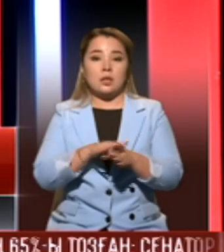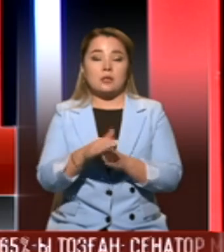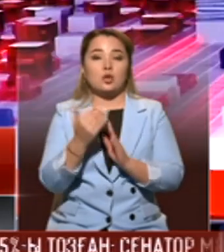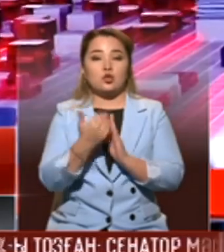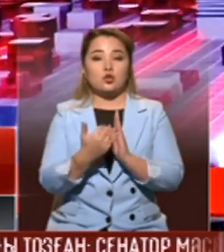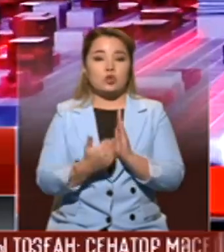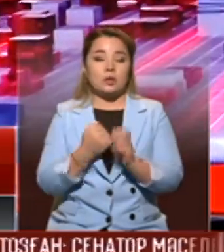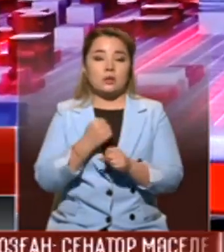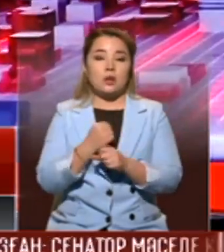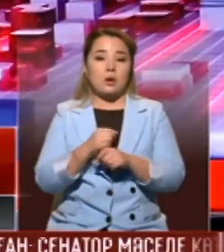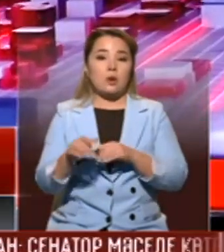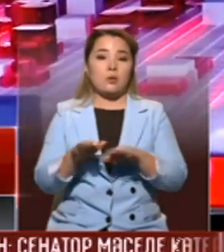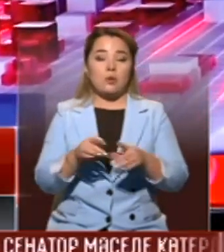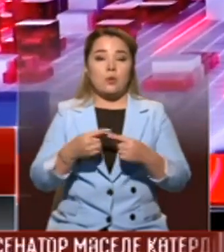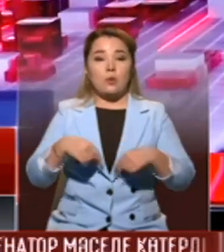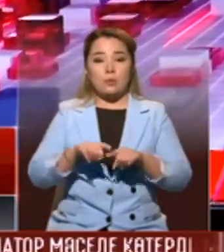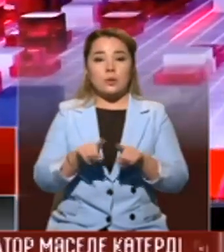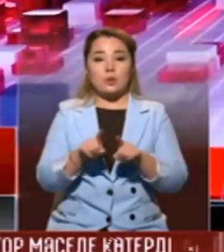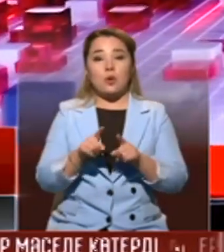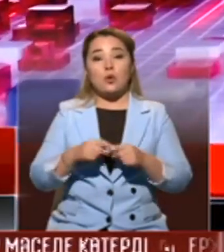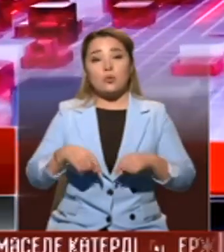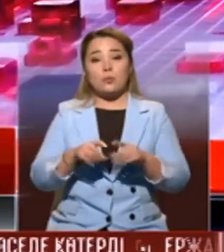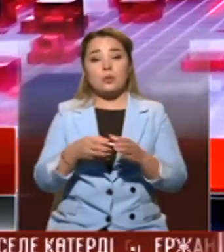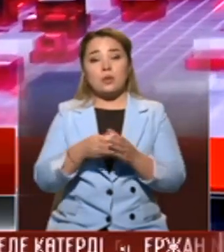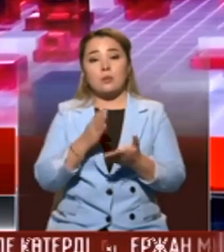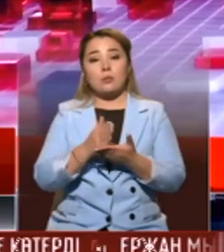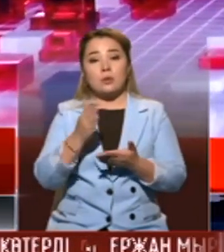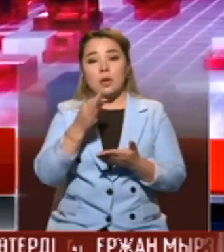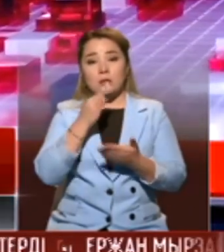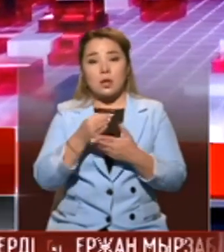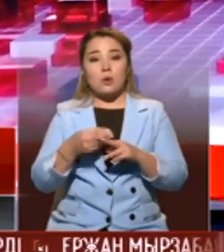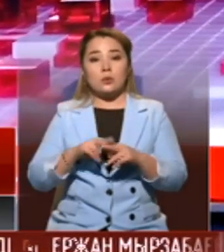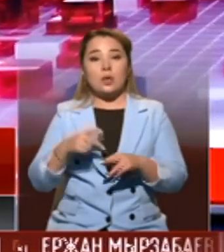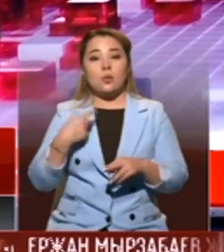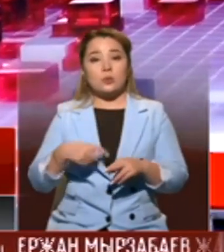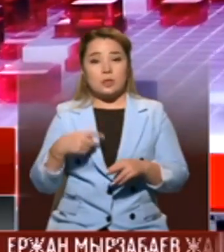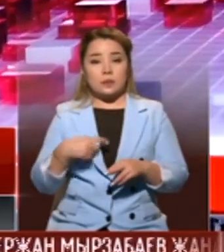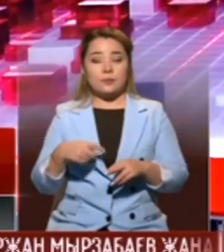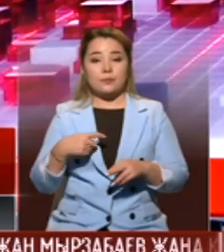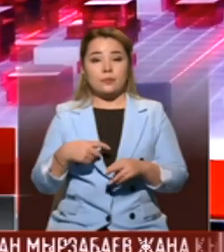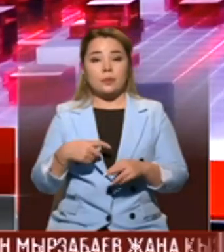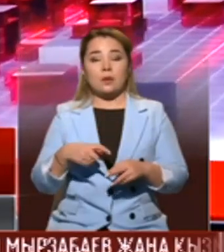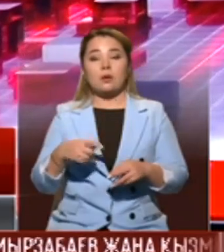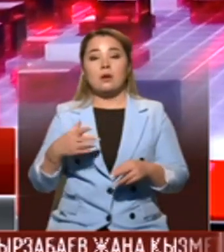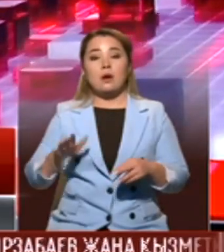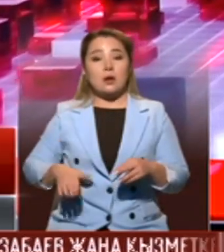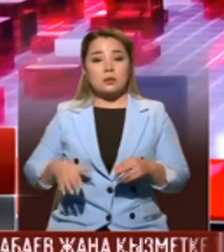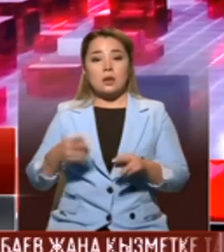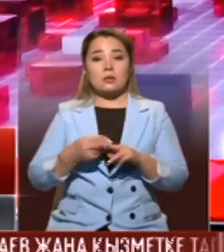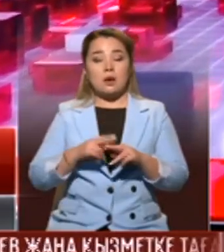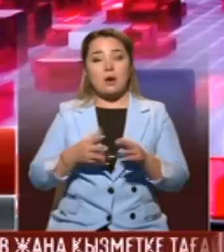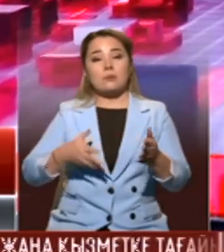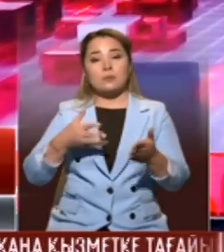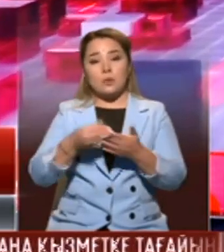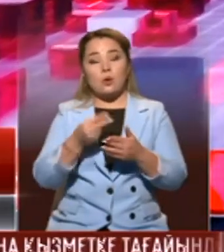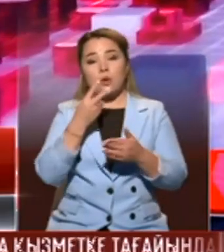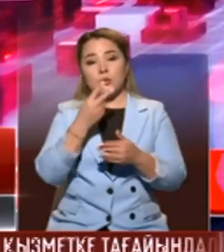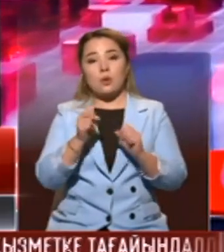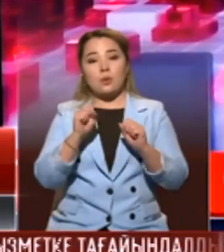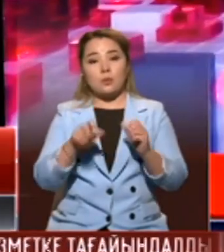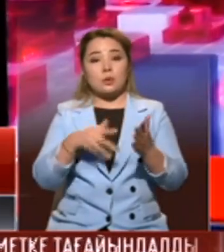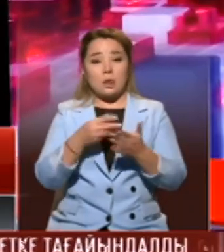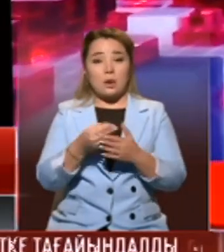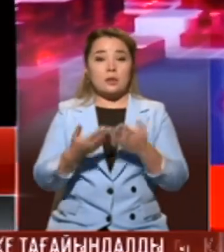жүйеленген қоғамдық қозғалыс немесе ұйым болатұғын болса, олар өздерінің қалталарына қарай төлеуі әбден мүмкін. Ал